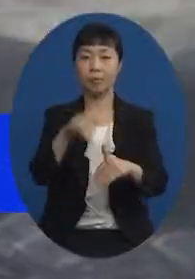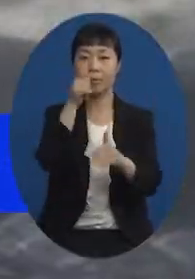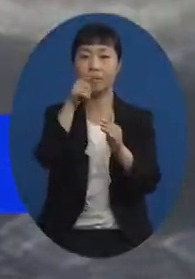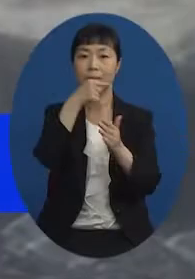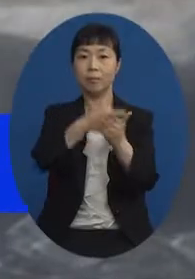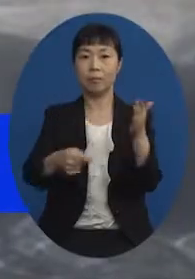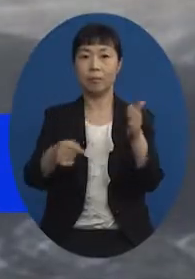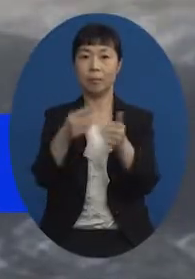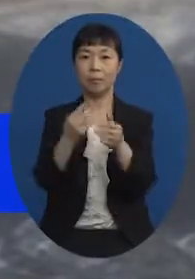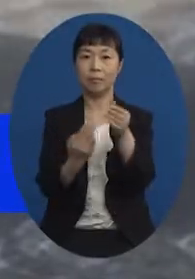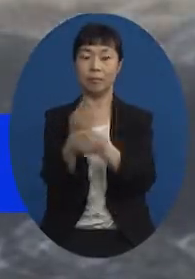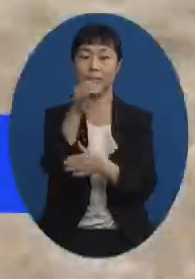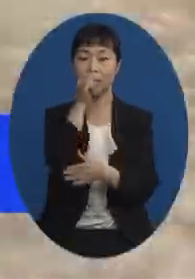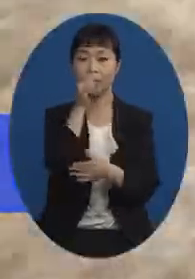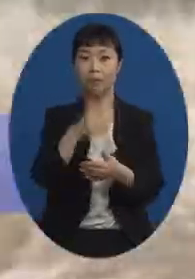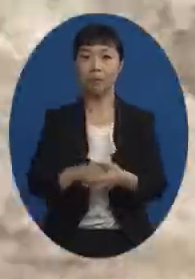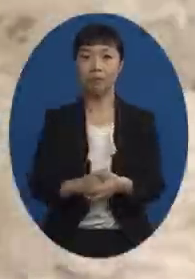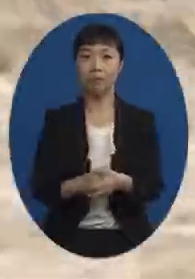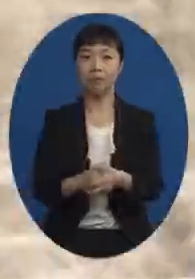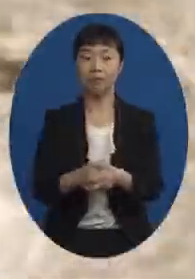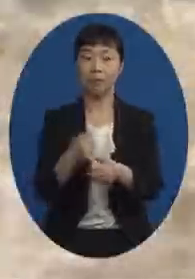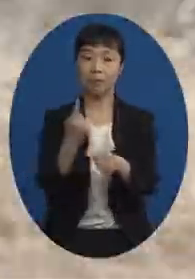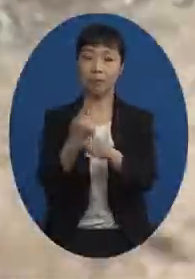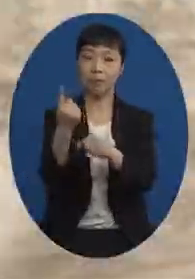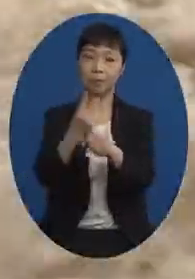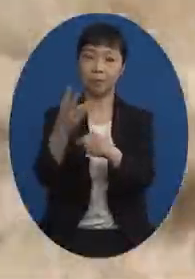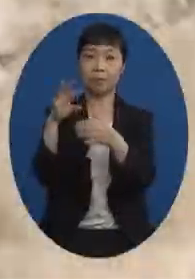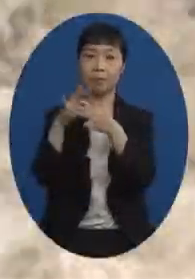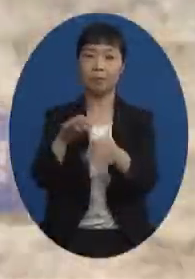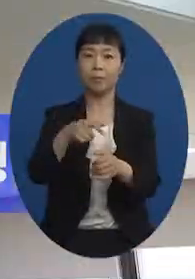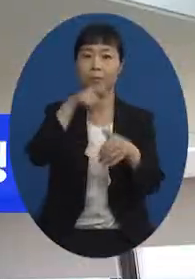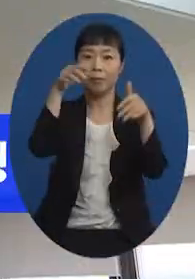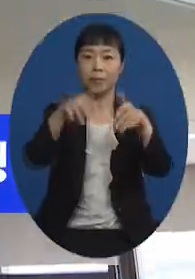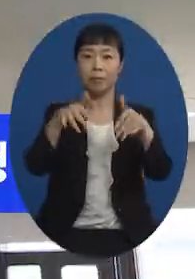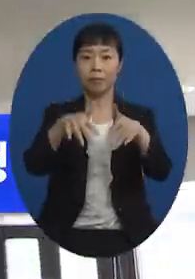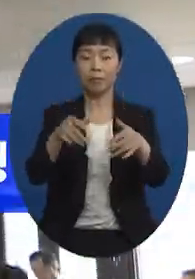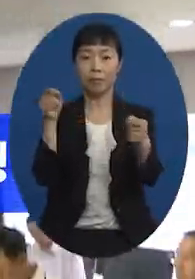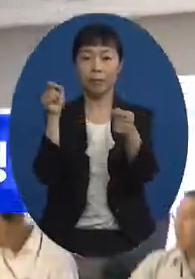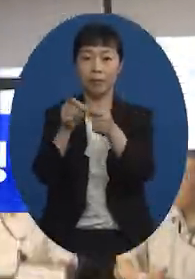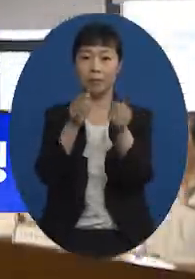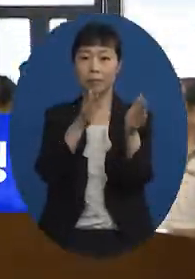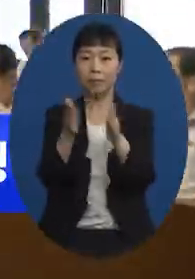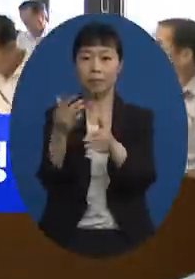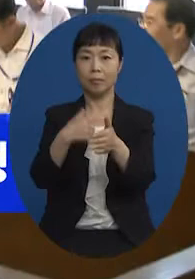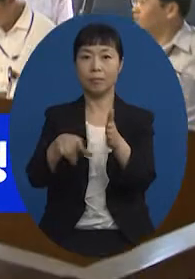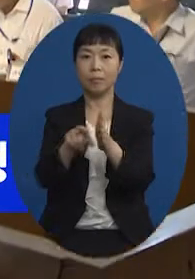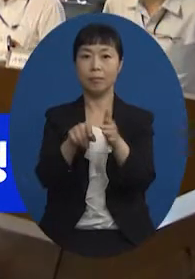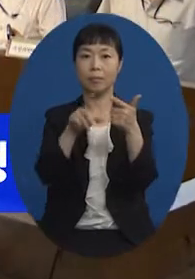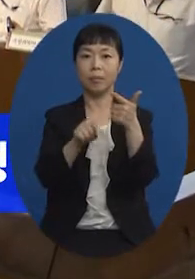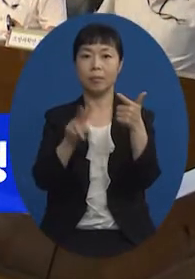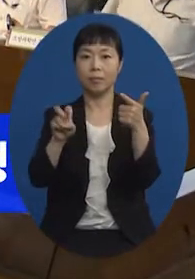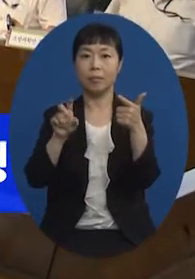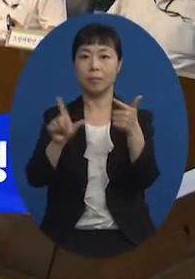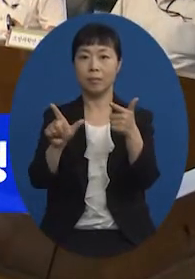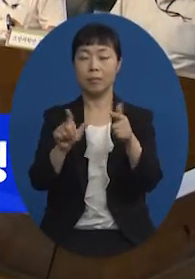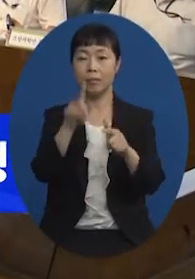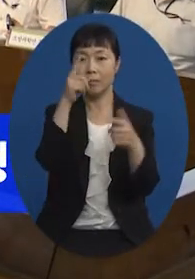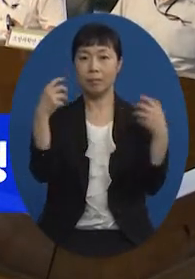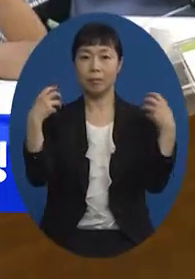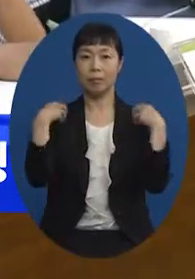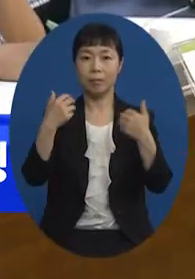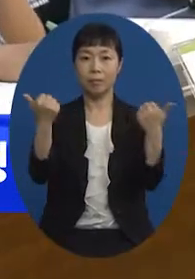산사태와 침수피해가 발생했는데요 매년 찾아오는 장마에 데뷔하기 위해 지난 6월 25일 정부